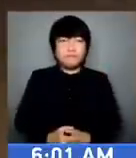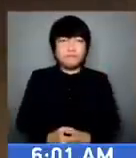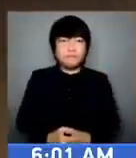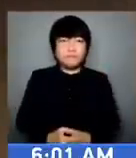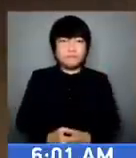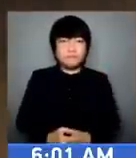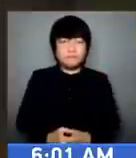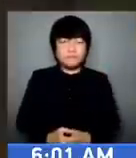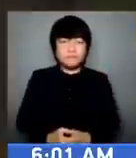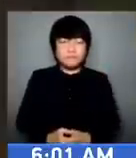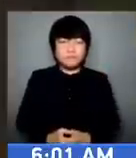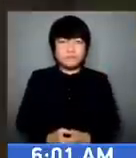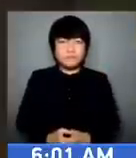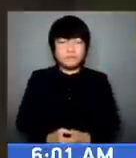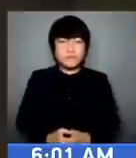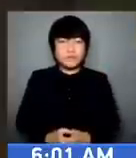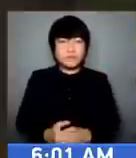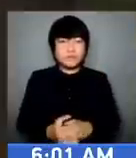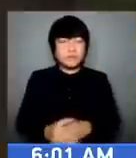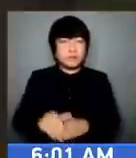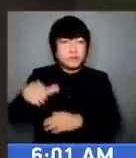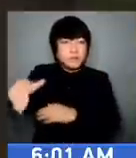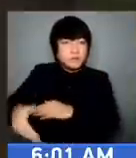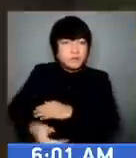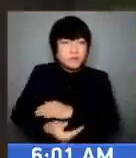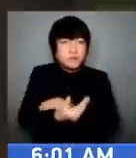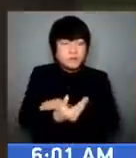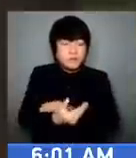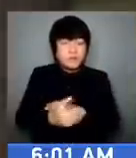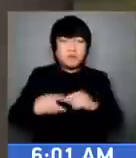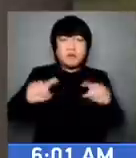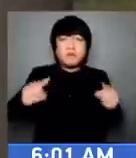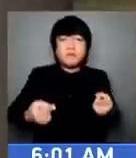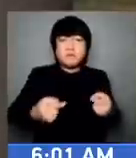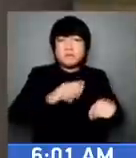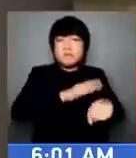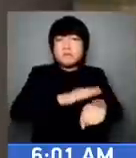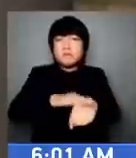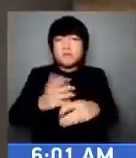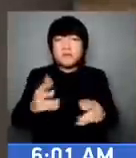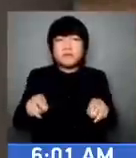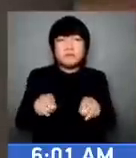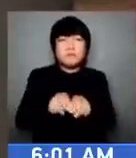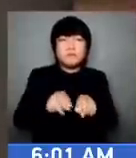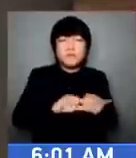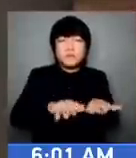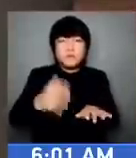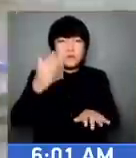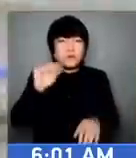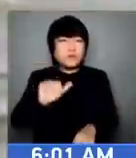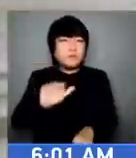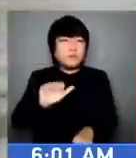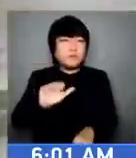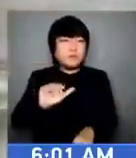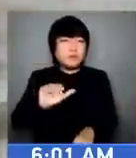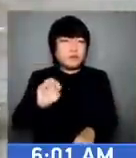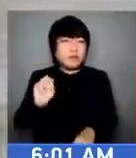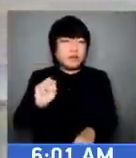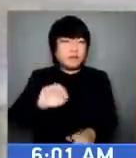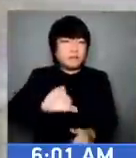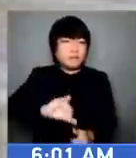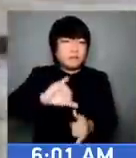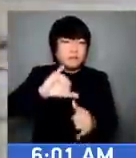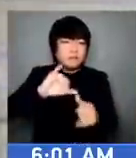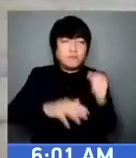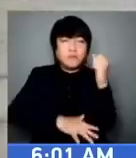Bago maghating gabi, itinaas ang first alarm sa Marikina River matapos umakyat sa 15 meters ang water level ng ilog bunsod ng